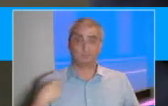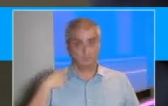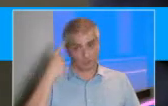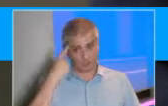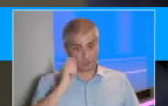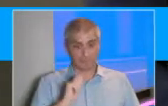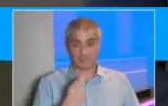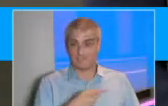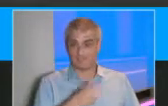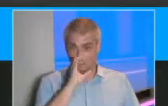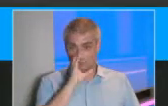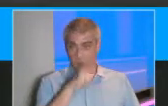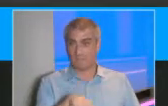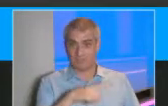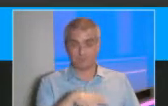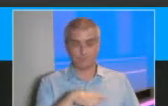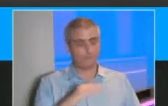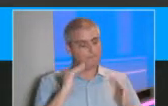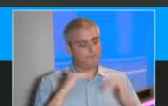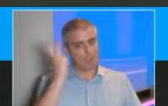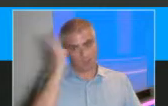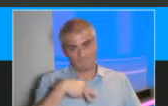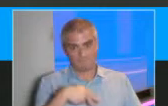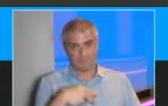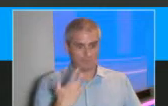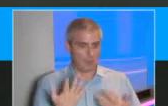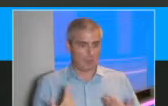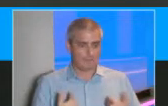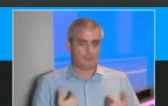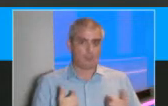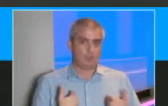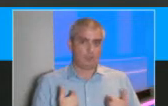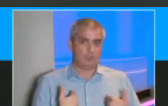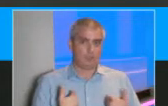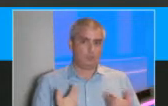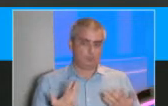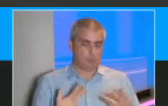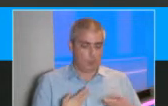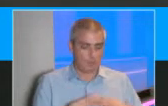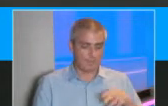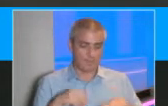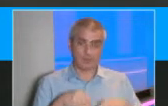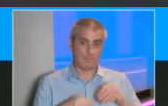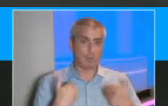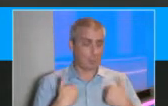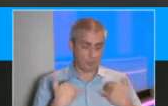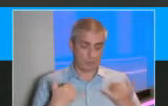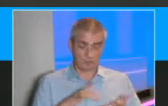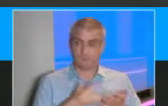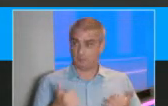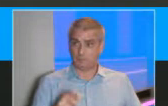חושבת שדווקא הצופים פחות מבינים עד כמה אנחנו קרובים לבחירות. אנחנו